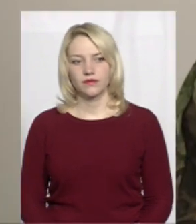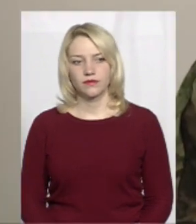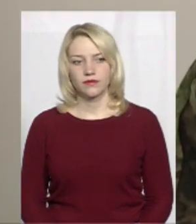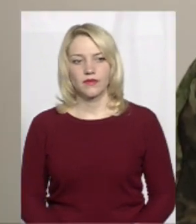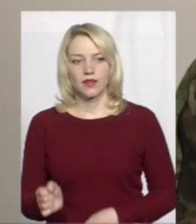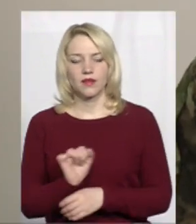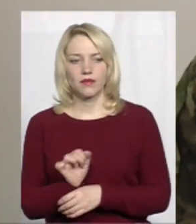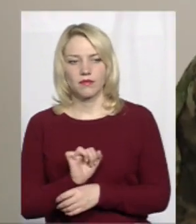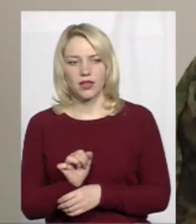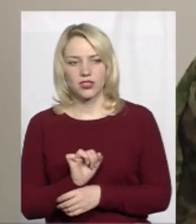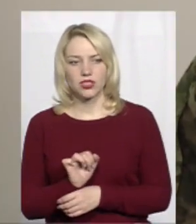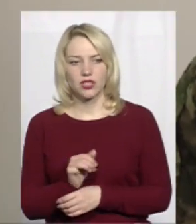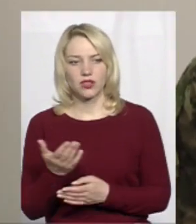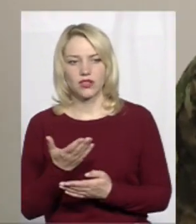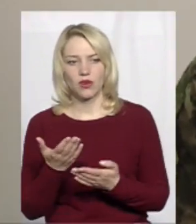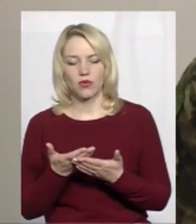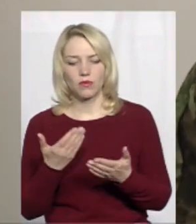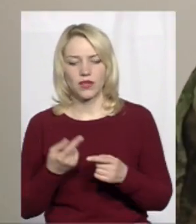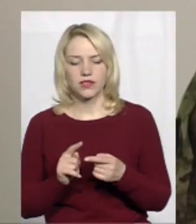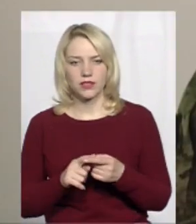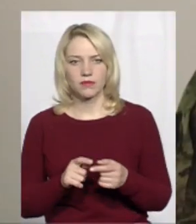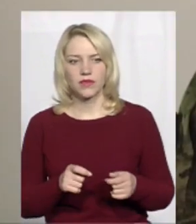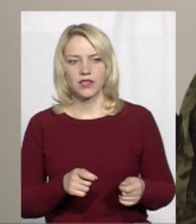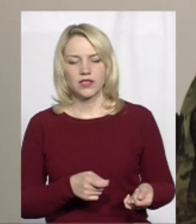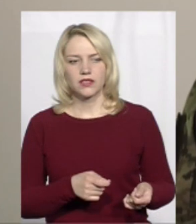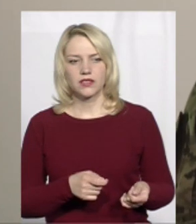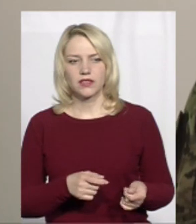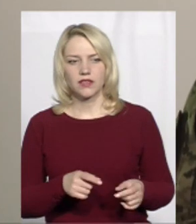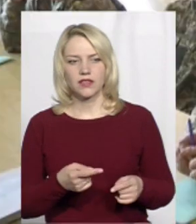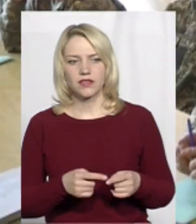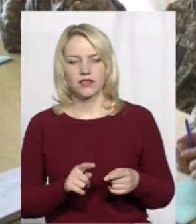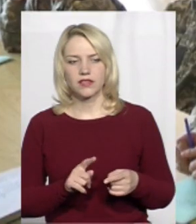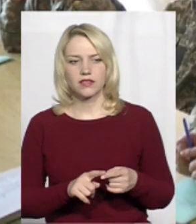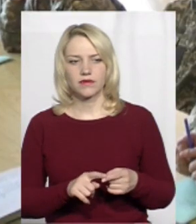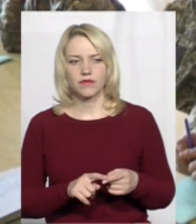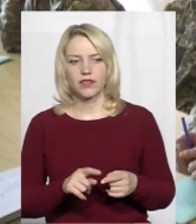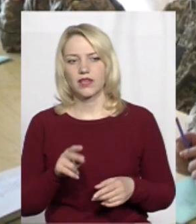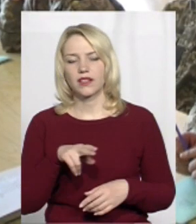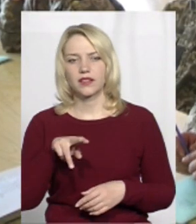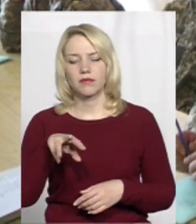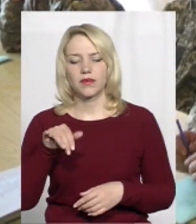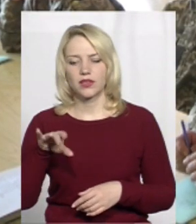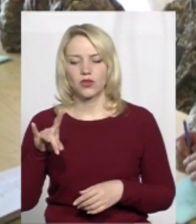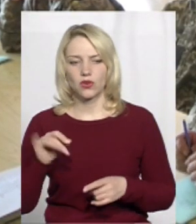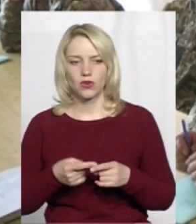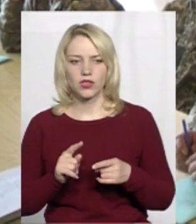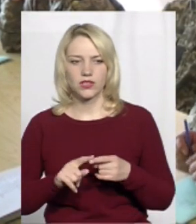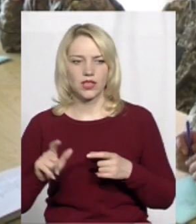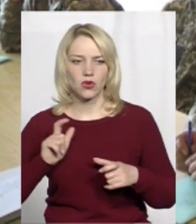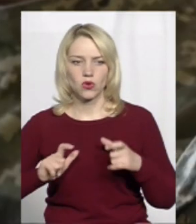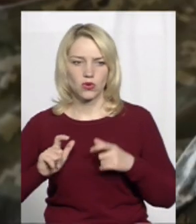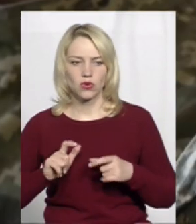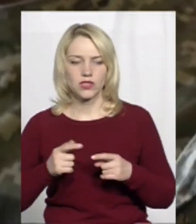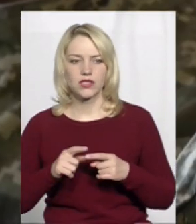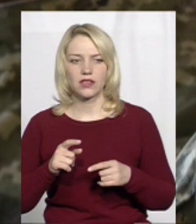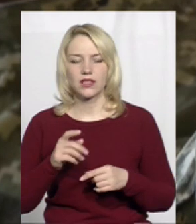Машина, яку ми працюємо збирати, яка заганяється на мост, це засереджений заряд. Дмитро Бадуля, курсант Національної академії «Сихопутник